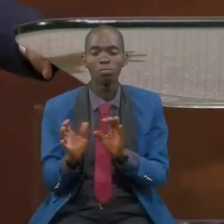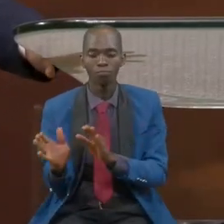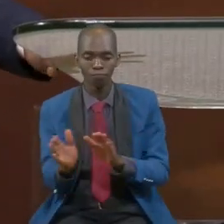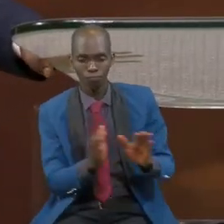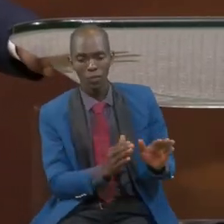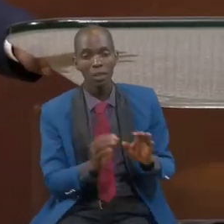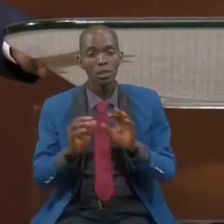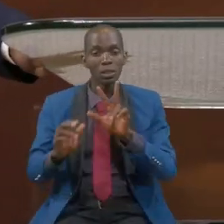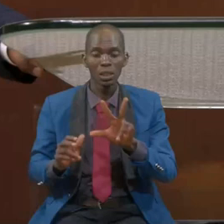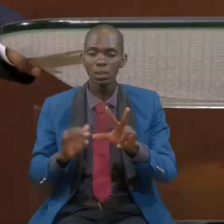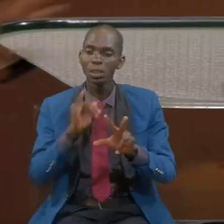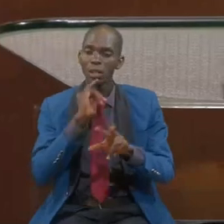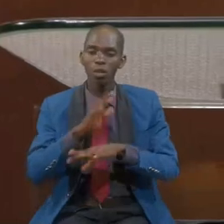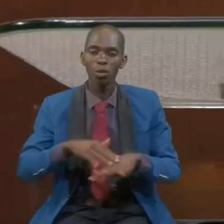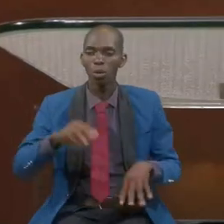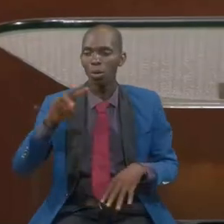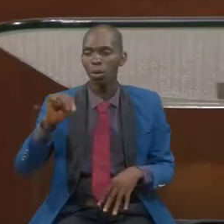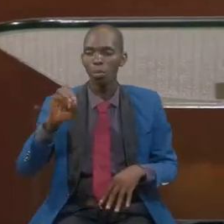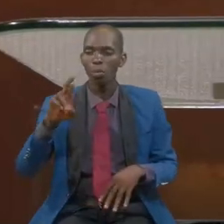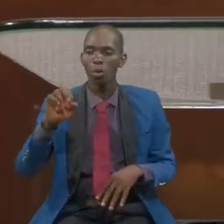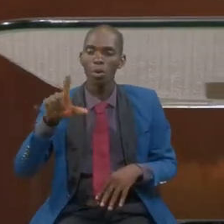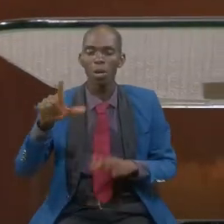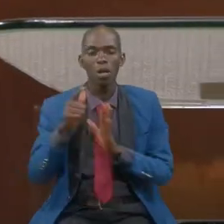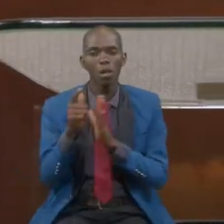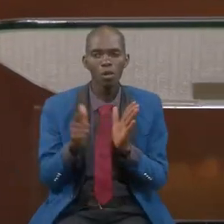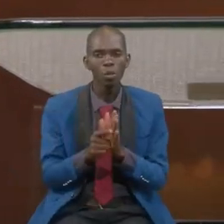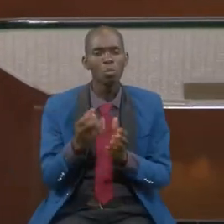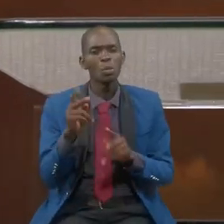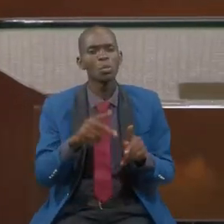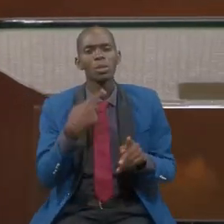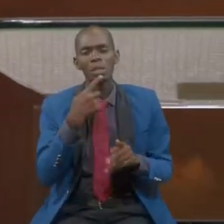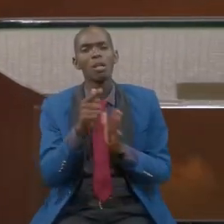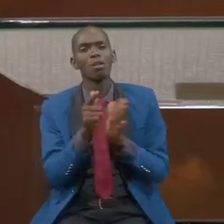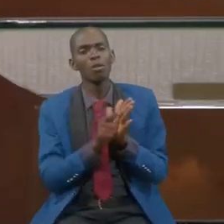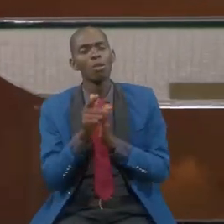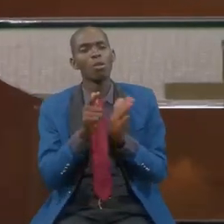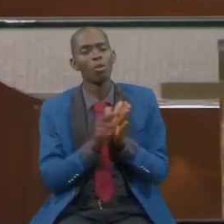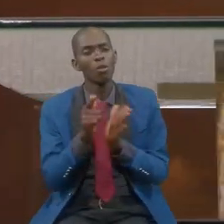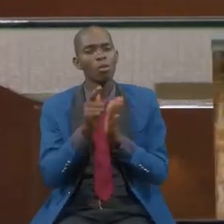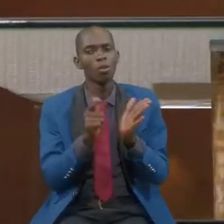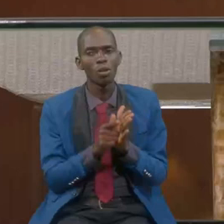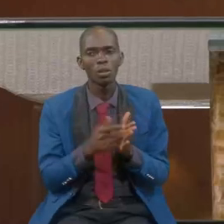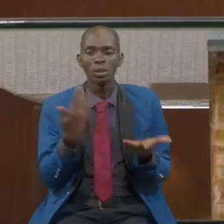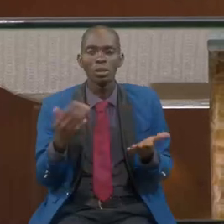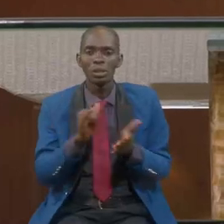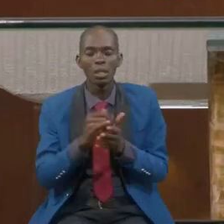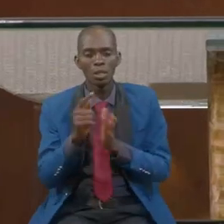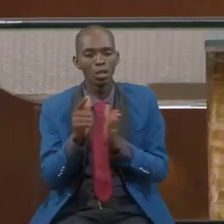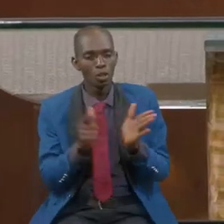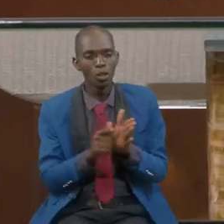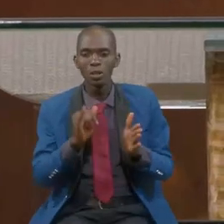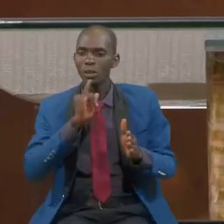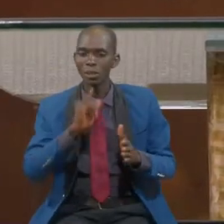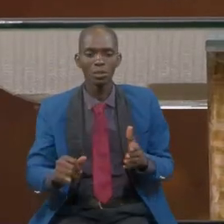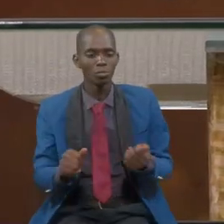contrition il y a aussi la loi morale plusieurs ne comprennent pas que j'aime j'aime que la loi la loi est